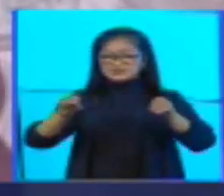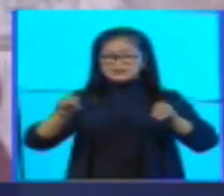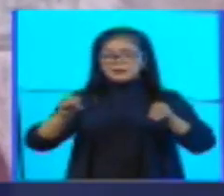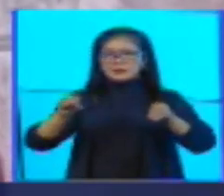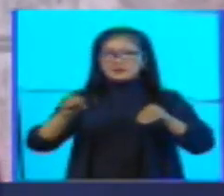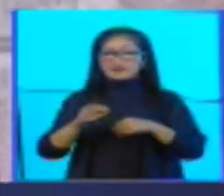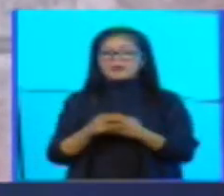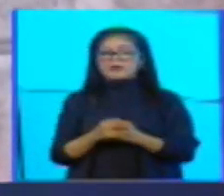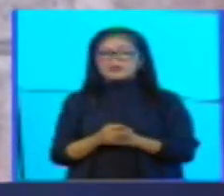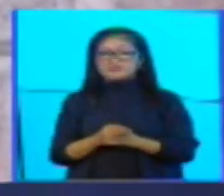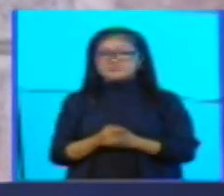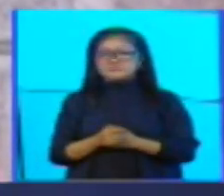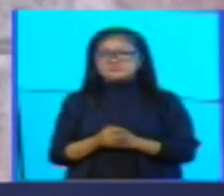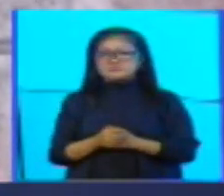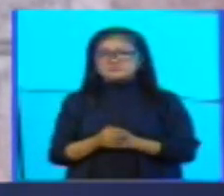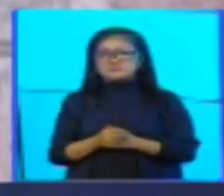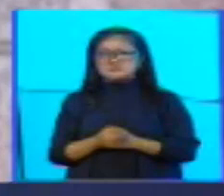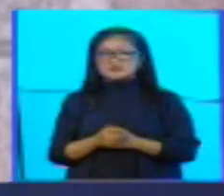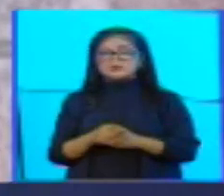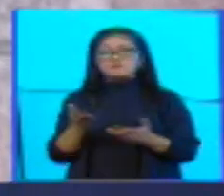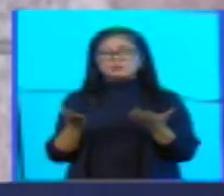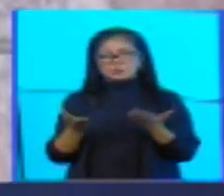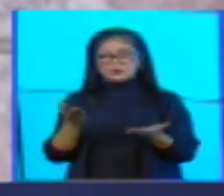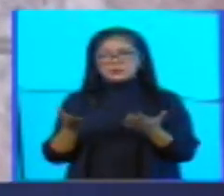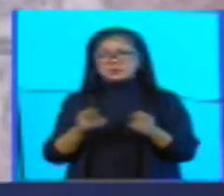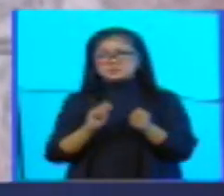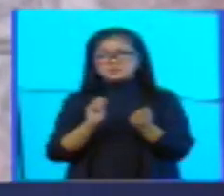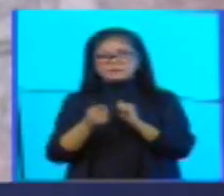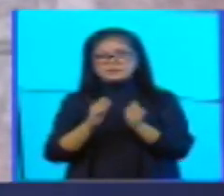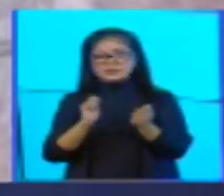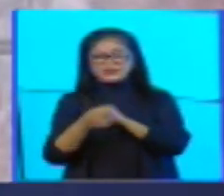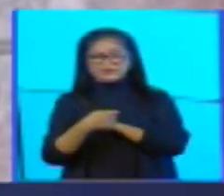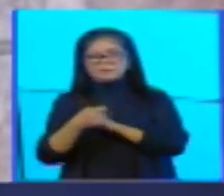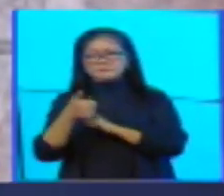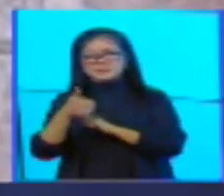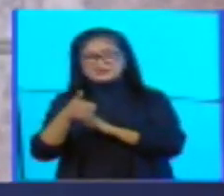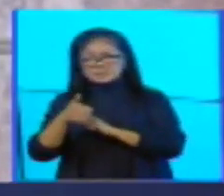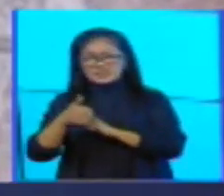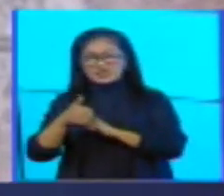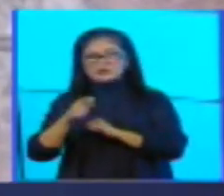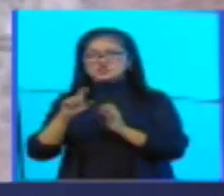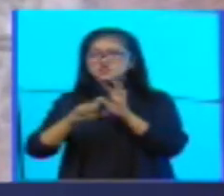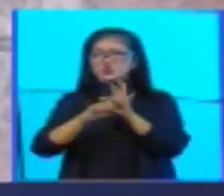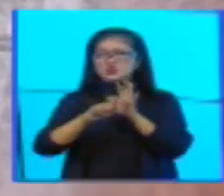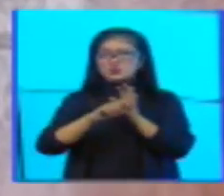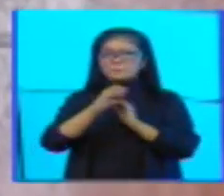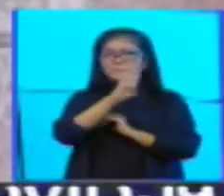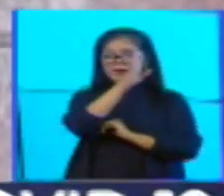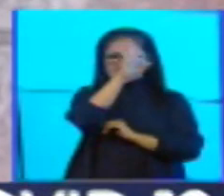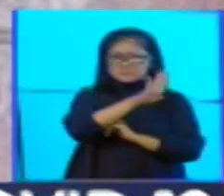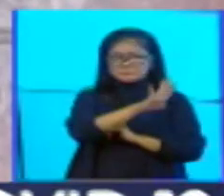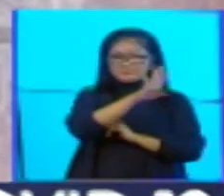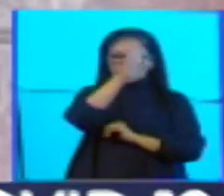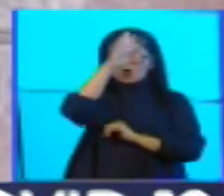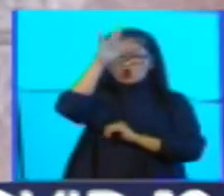7 jam, mungkin shift itu bisa dilakukan. Jadi misalnya pagi itu ada 4 orang, 1 orang atau 2 orang